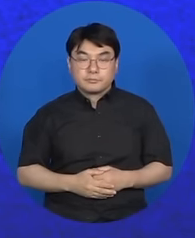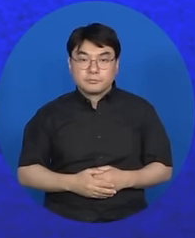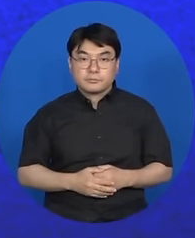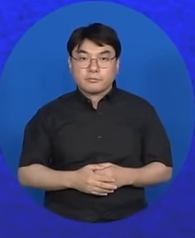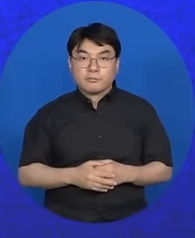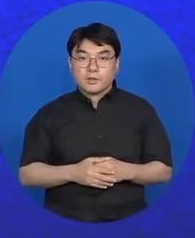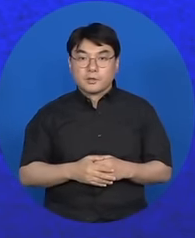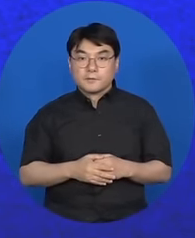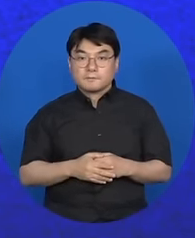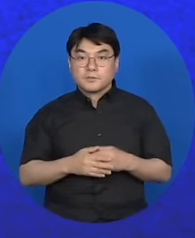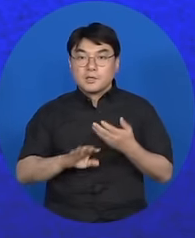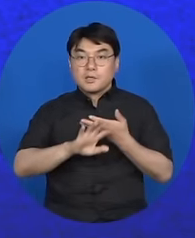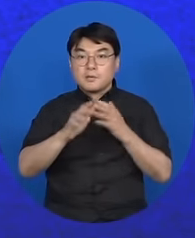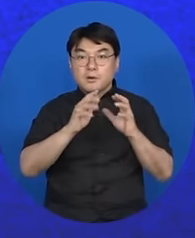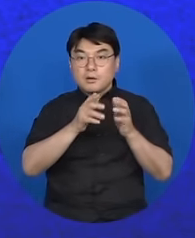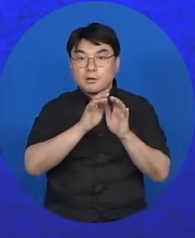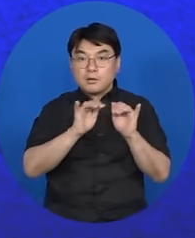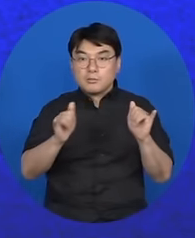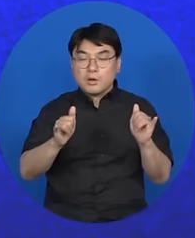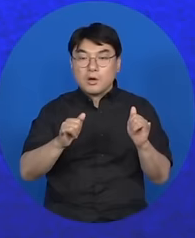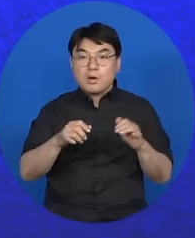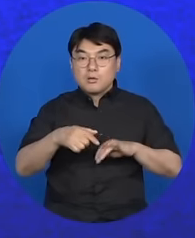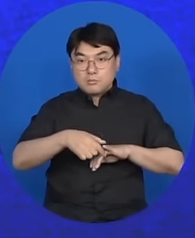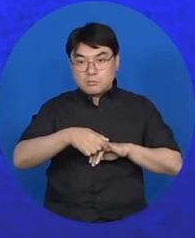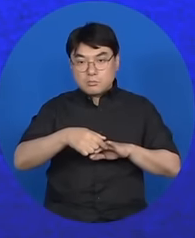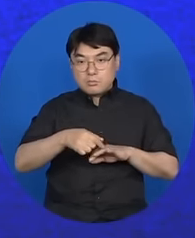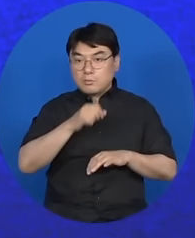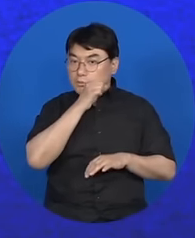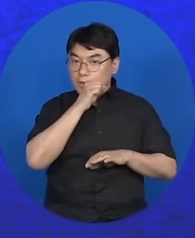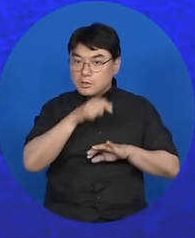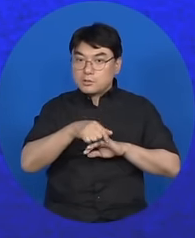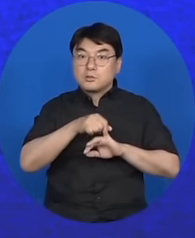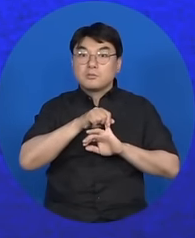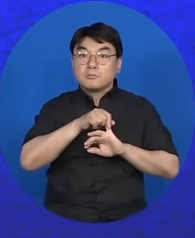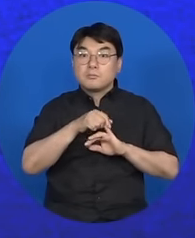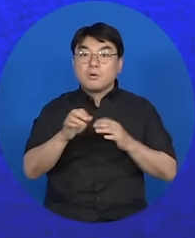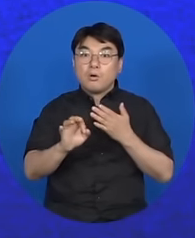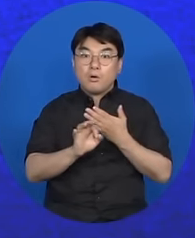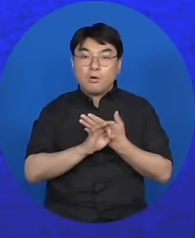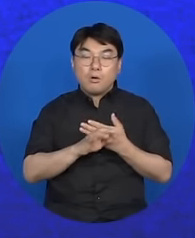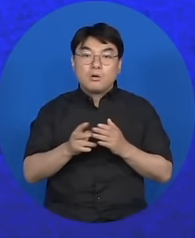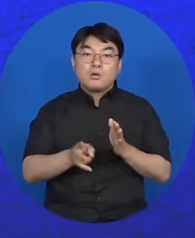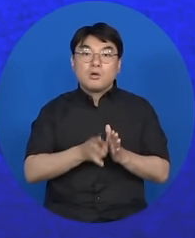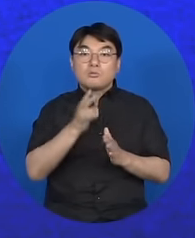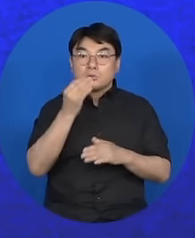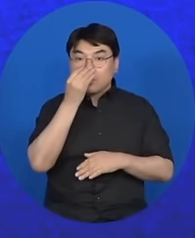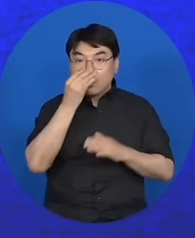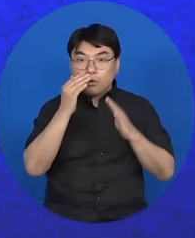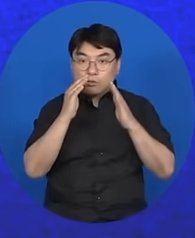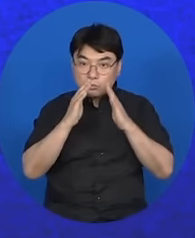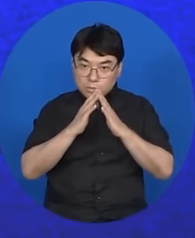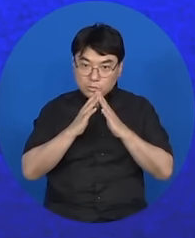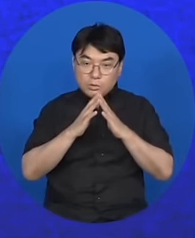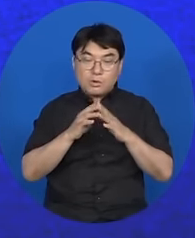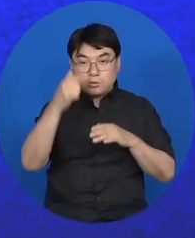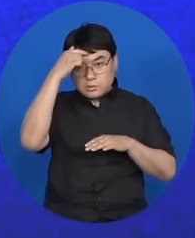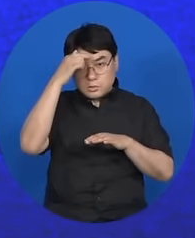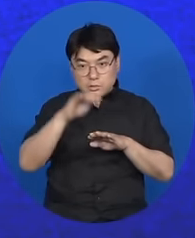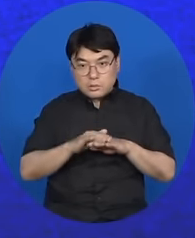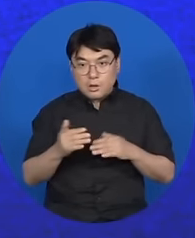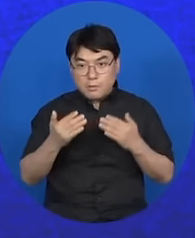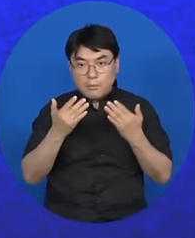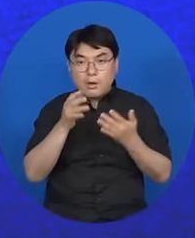이방인인데 내시면 예루살렘 성전에서 예배하지 못합니다. 안타깝게도 모세의 규정에 의하면